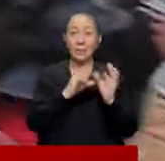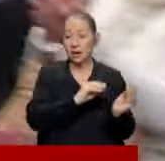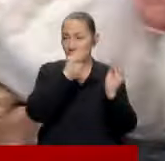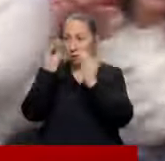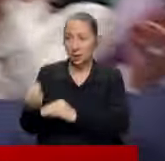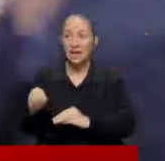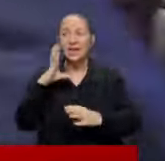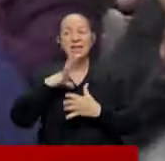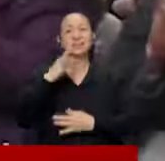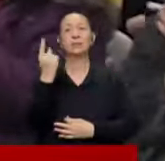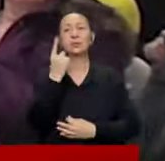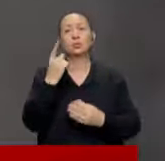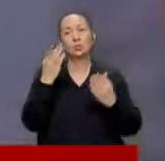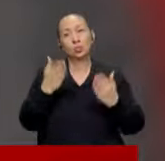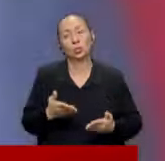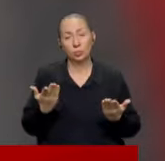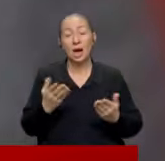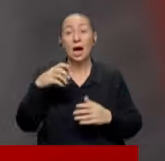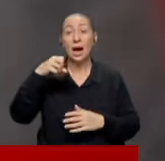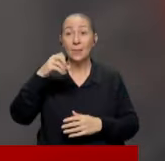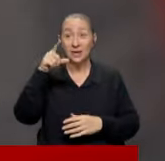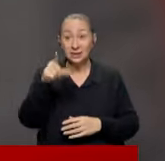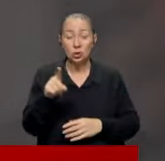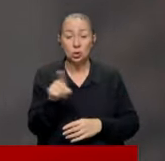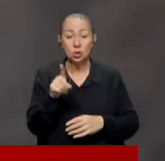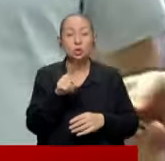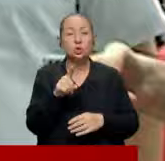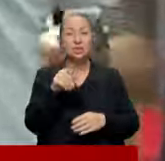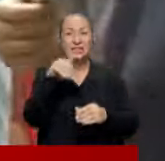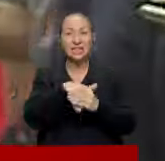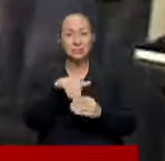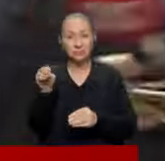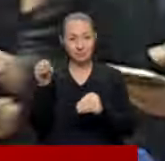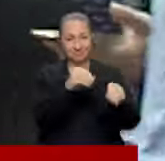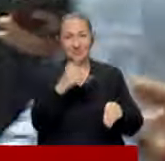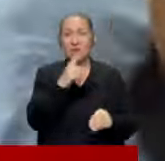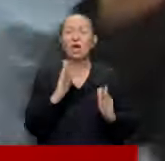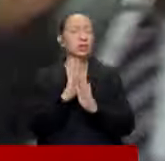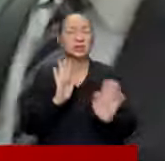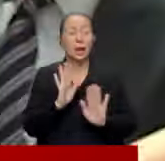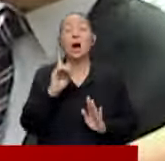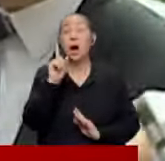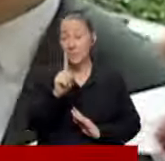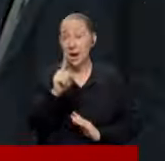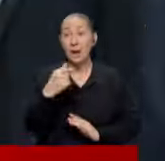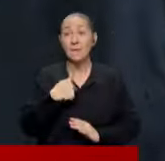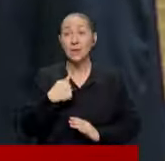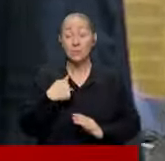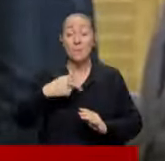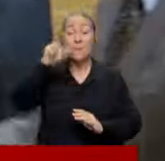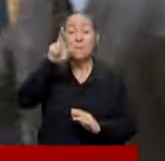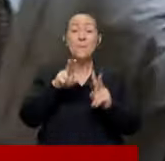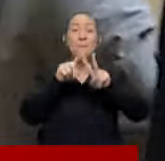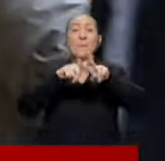götürülmesini insani bir durum olarak açıklıyor. AK Parti'nin Kürt seçmeni yönelik hamlesi yorumlarına karşı çıkmıyor. Ama benim mekikle